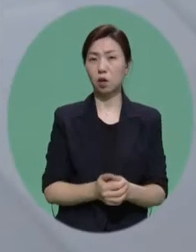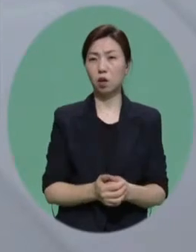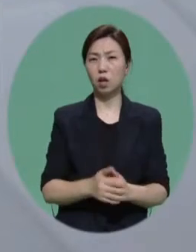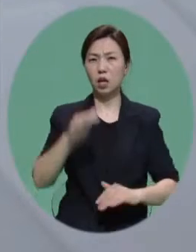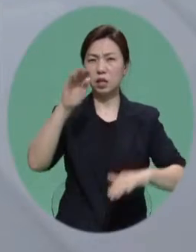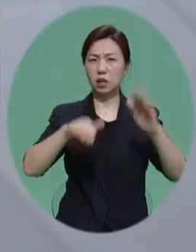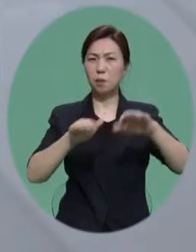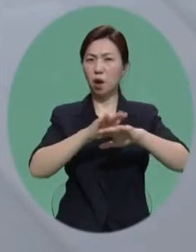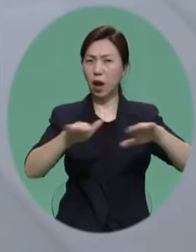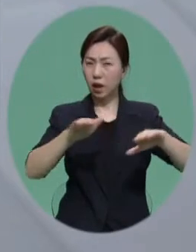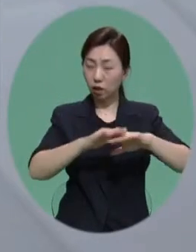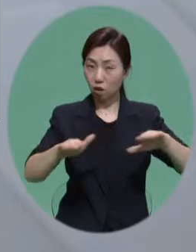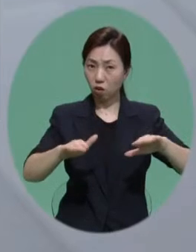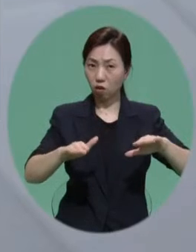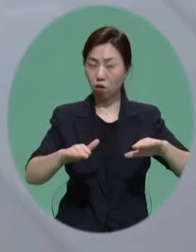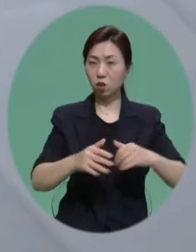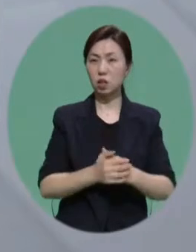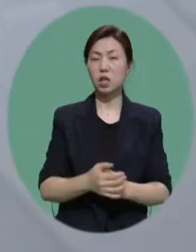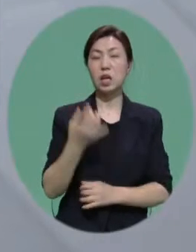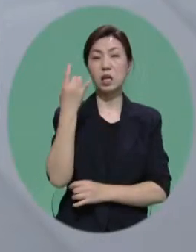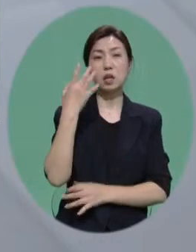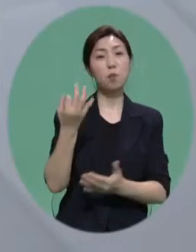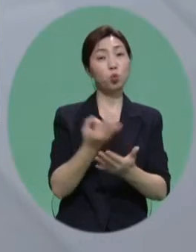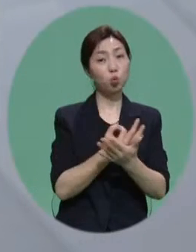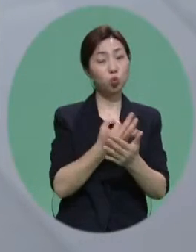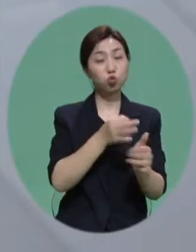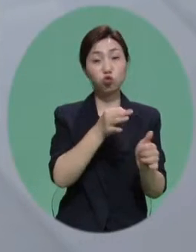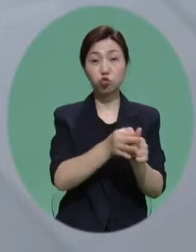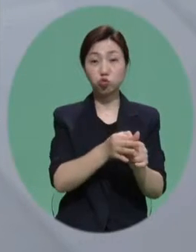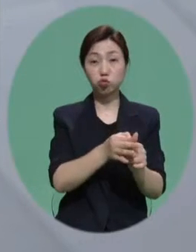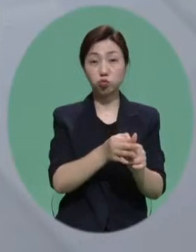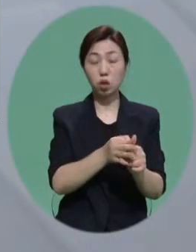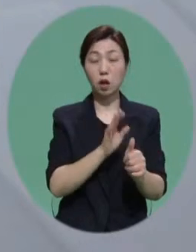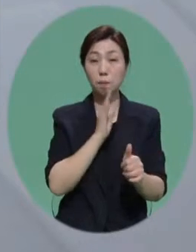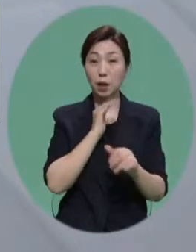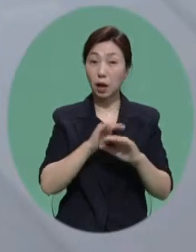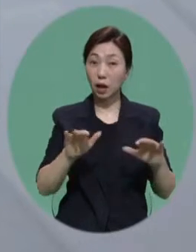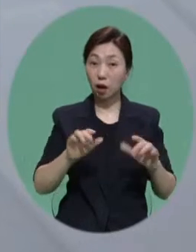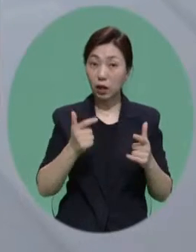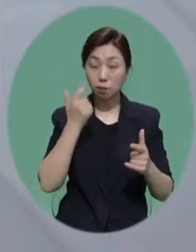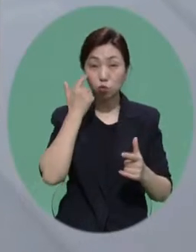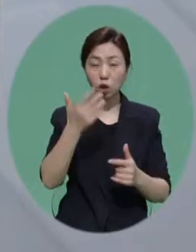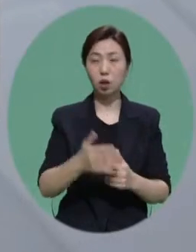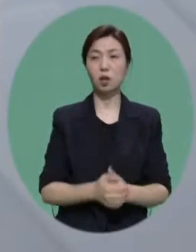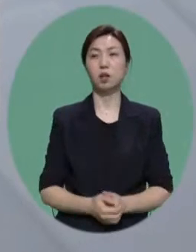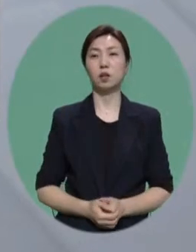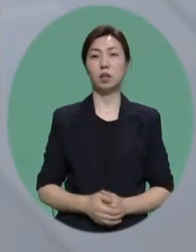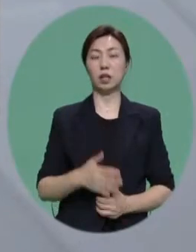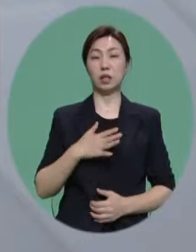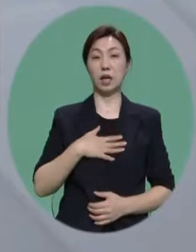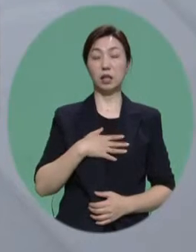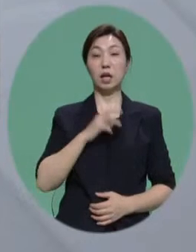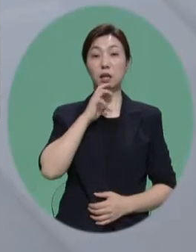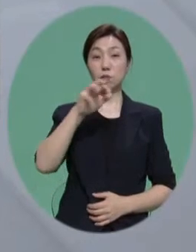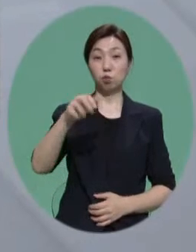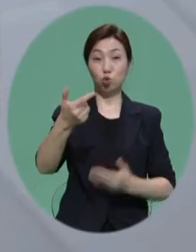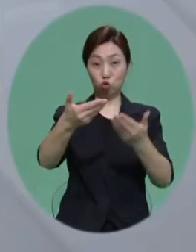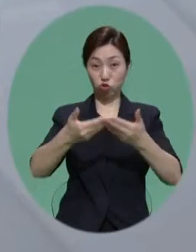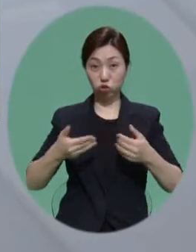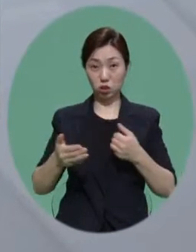해소에 효과적인 방법이 아닌가 어떻게 생각하세요 자 아까 제 3절 저한테 주어진 시간에 니까 그 말씀